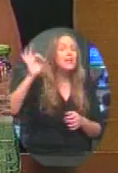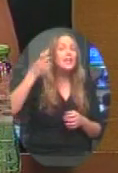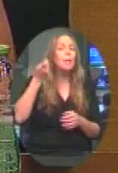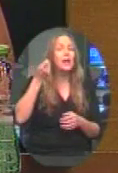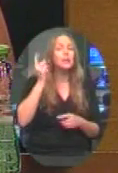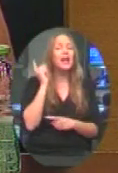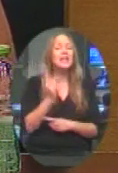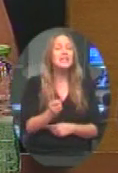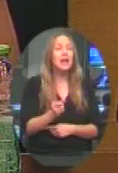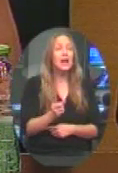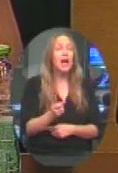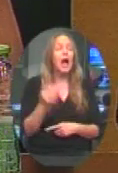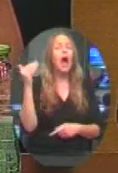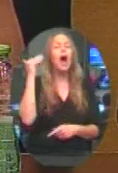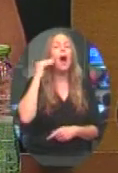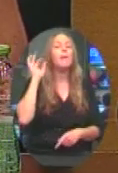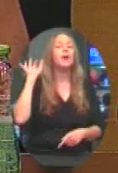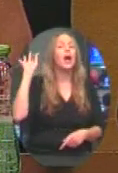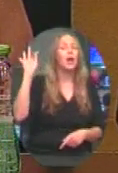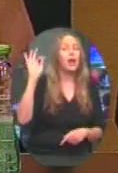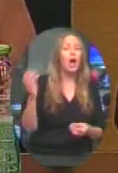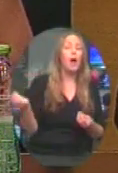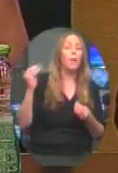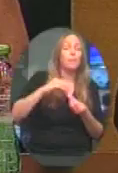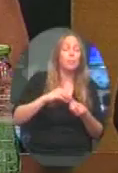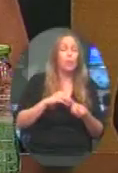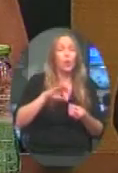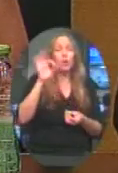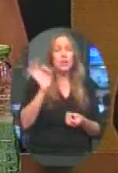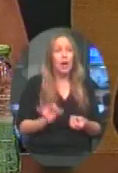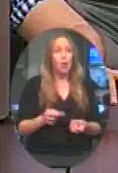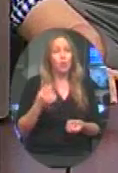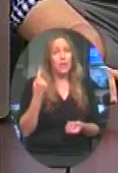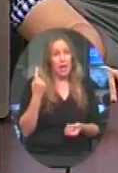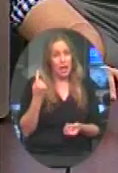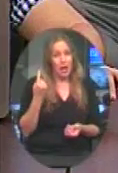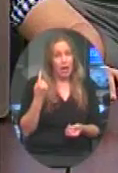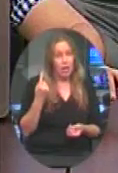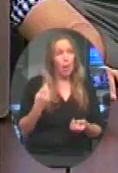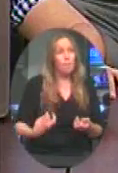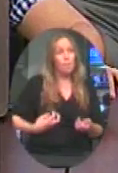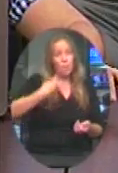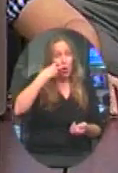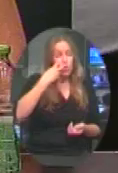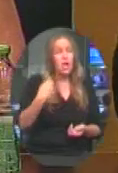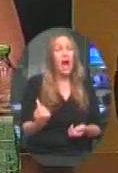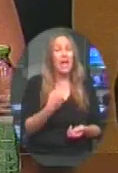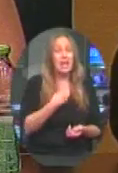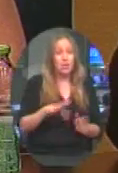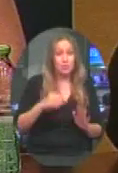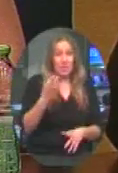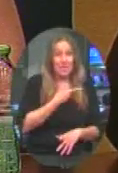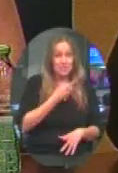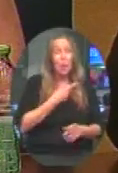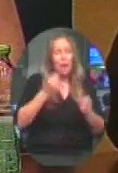לצרכן האמריקאי פלוס אחוז אחד בונוס. אנחנו נמצא את עצמנו